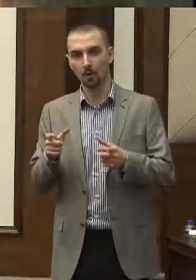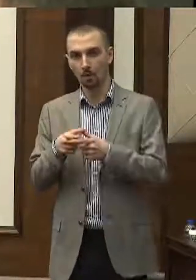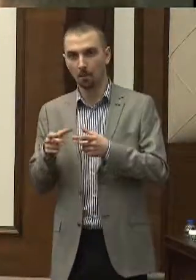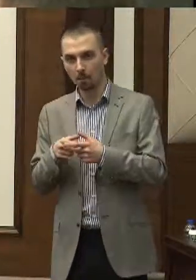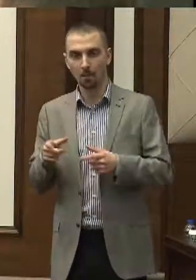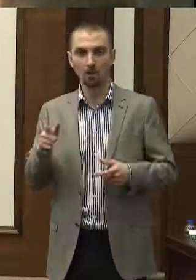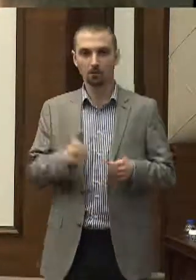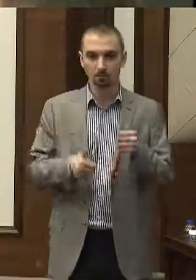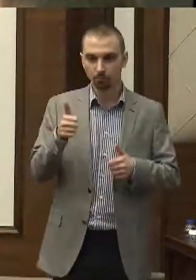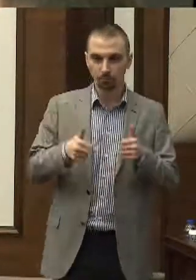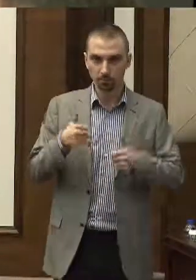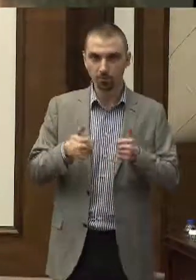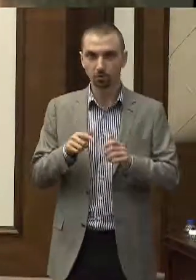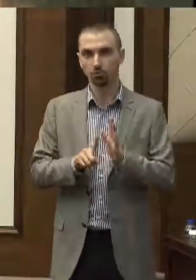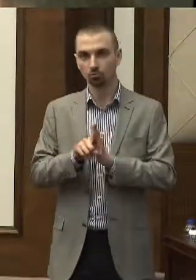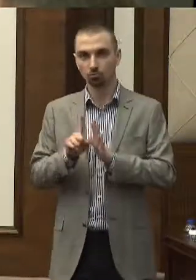şampiyon olarak bizleri